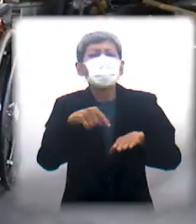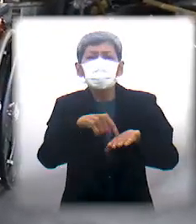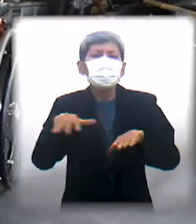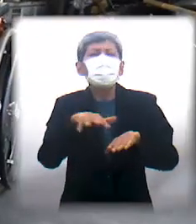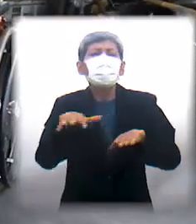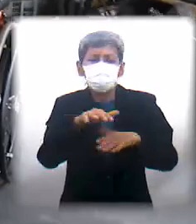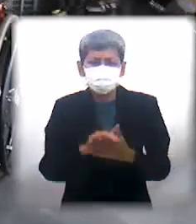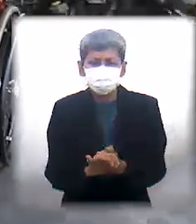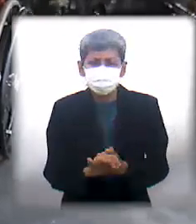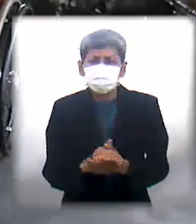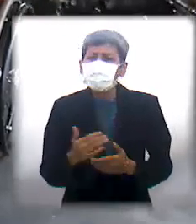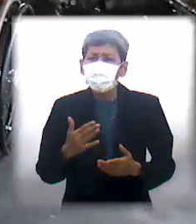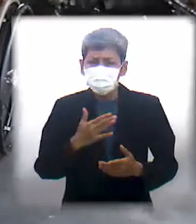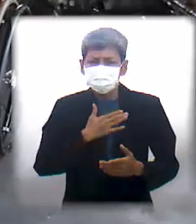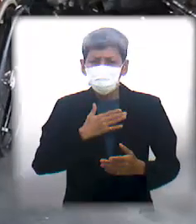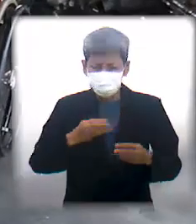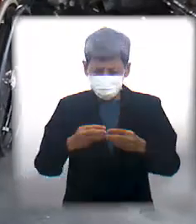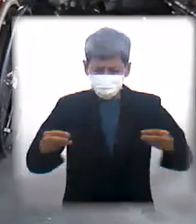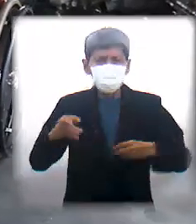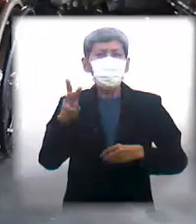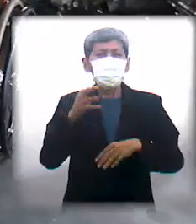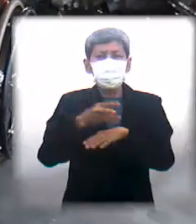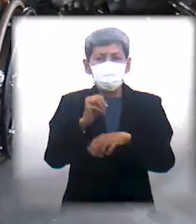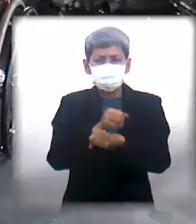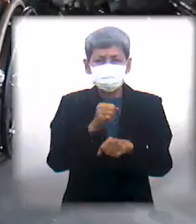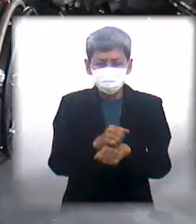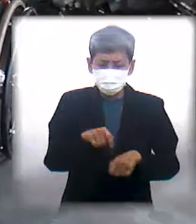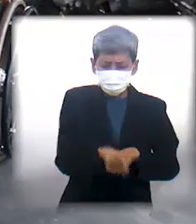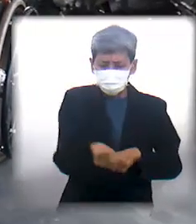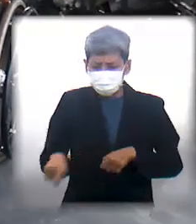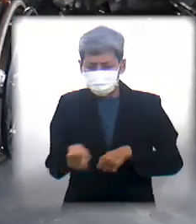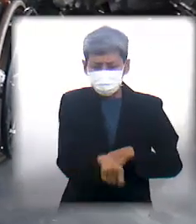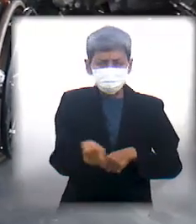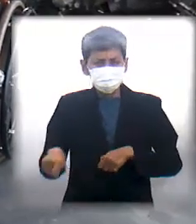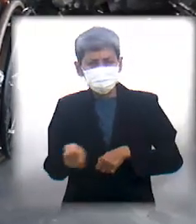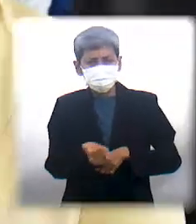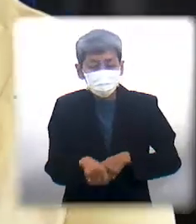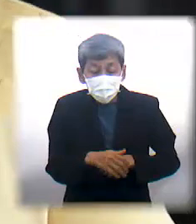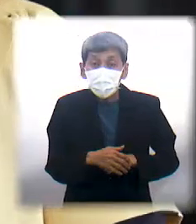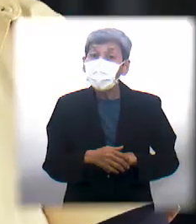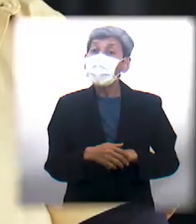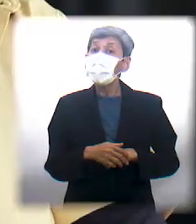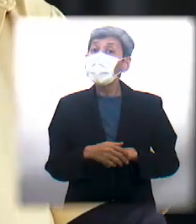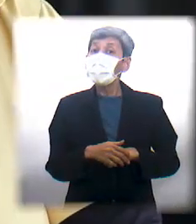ปกติเลย ใช่ครับก็คือผมต้องมีไม้ไว้อันนึงแค่นั้นอะไว้กิ้มกระเล้งกระเบรกนะครับ